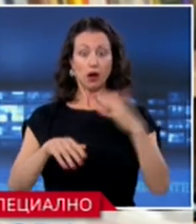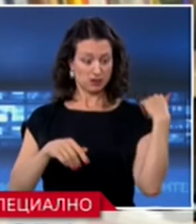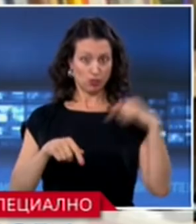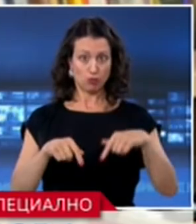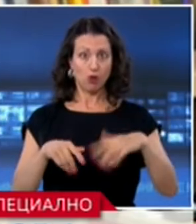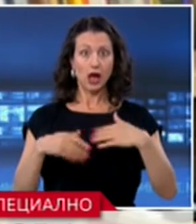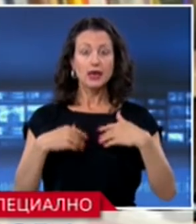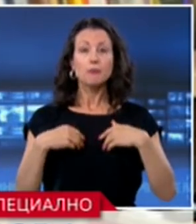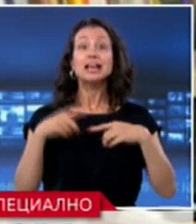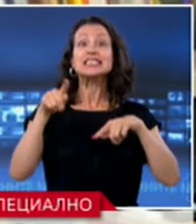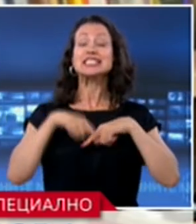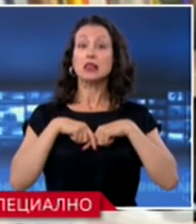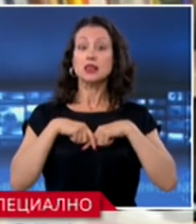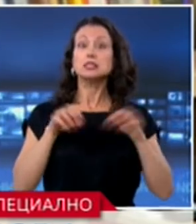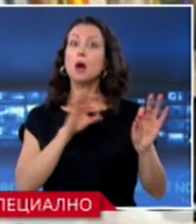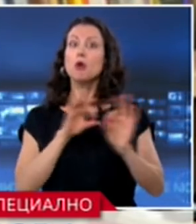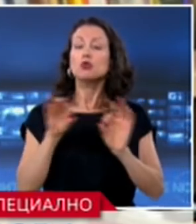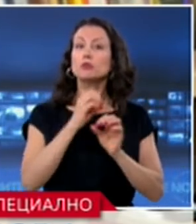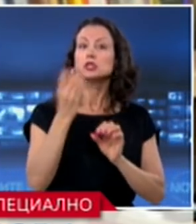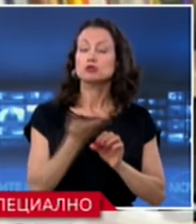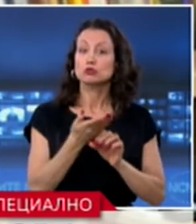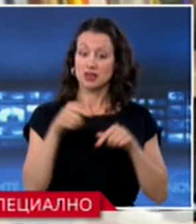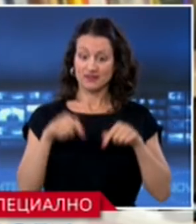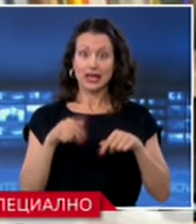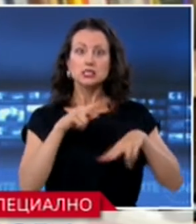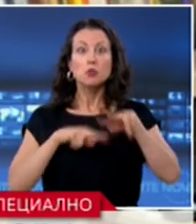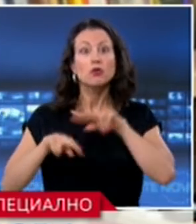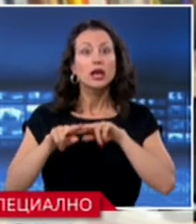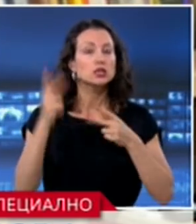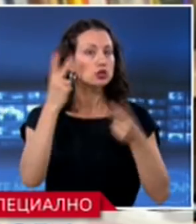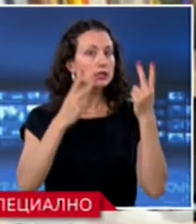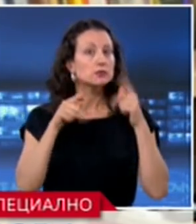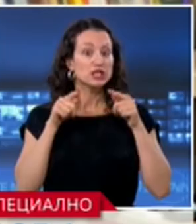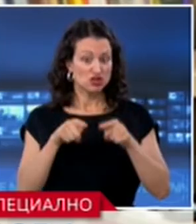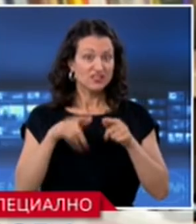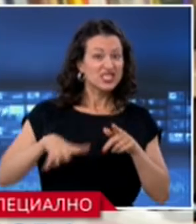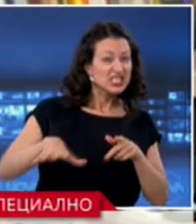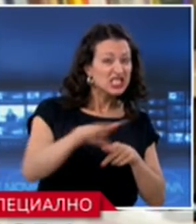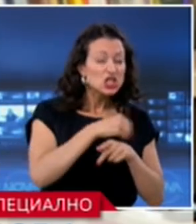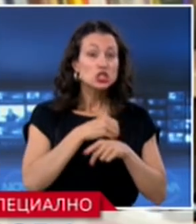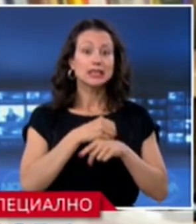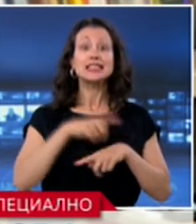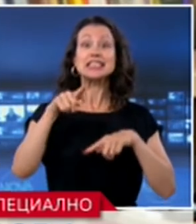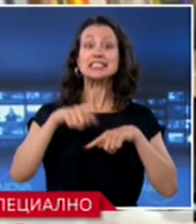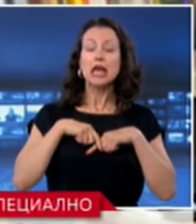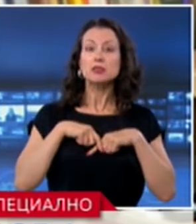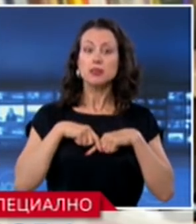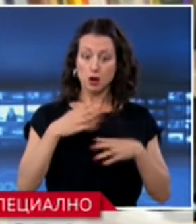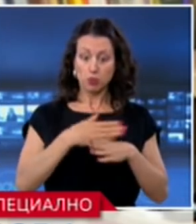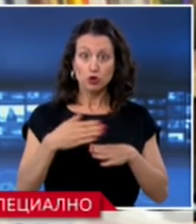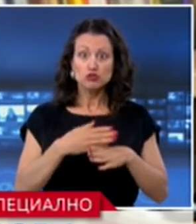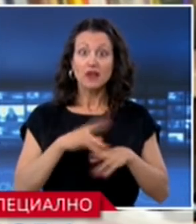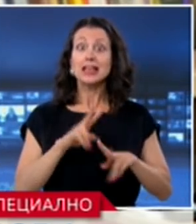производства за такива случаи. В хода на проверката ще се установи дали тези досъдебни производства са прекратени или са